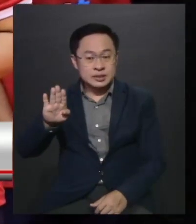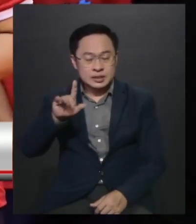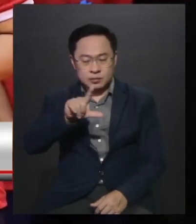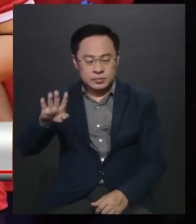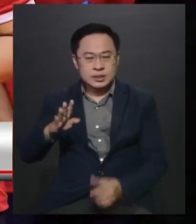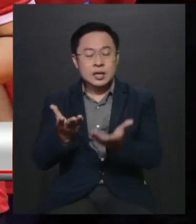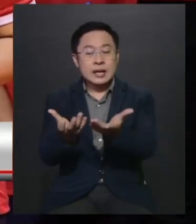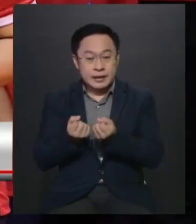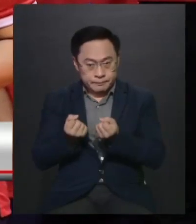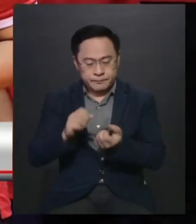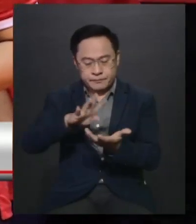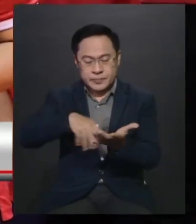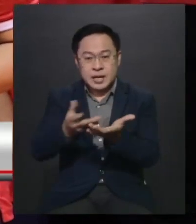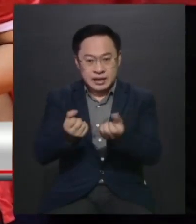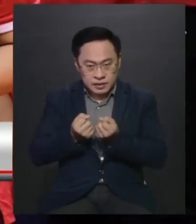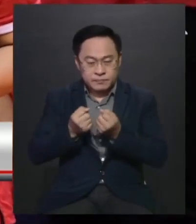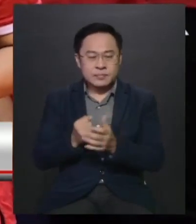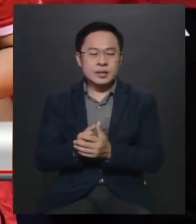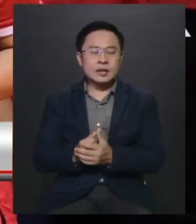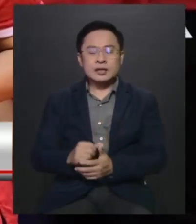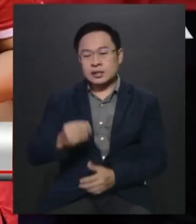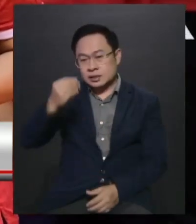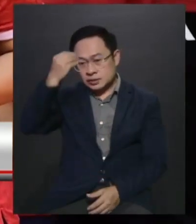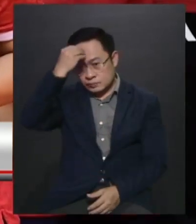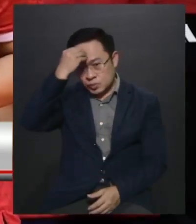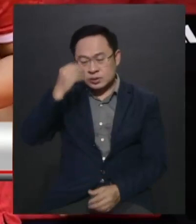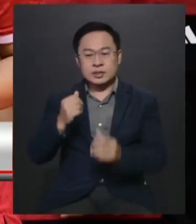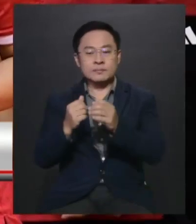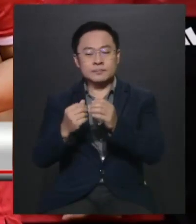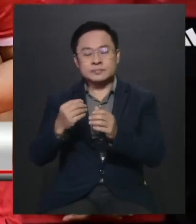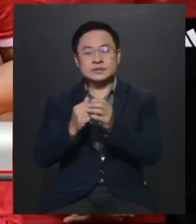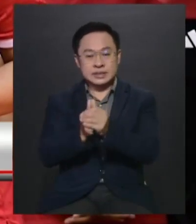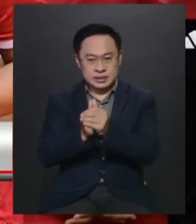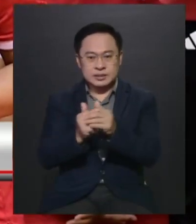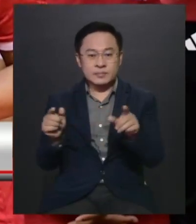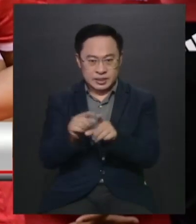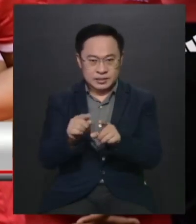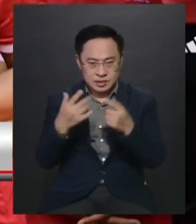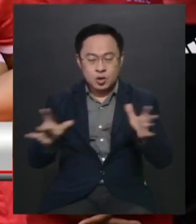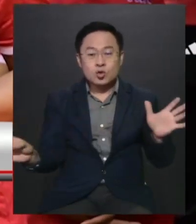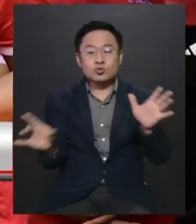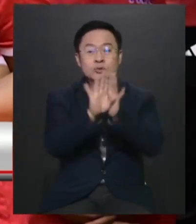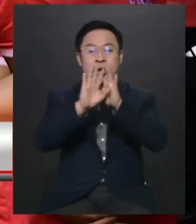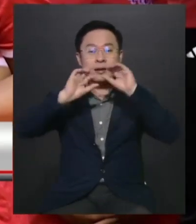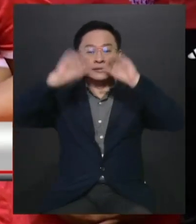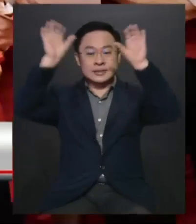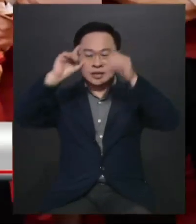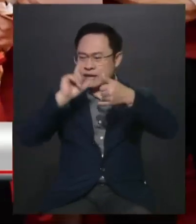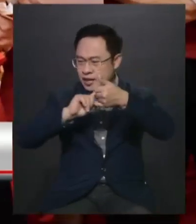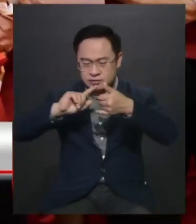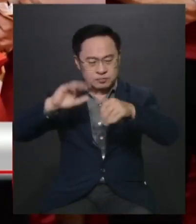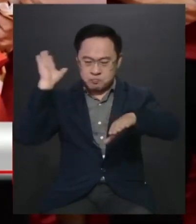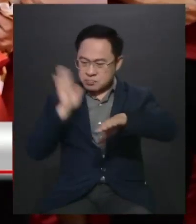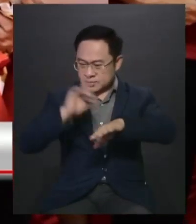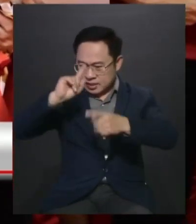ซตเตอร์ยอดเยี่ยมก็คือคนนี้เลยนี่พรพันธ์เกิดปราดกัปตันชมพู ่ค่ะ โอ้โห ทุ่มเทมากนะหลังแอนเซตแบบ